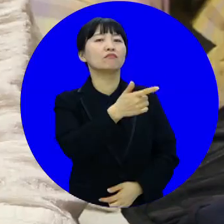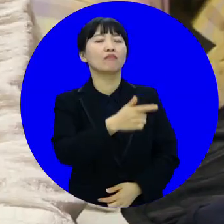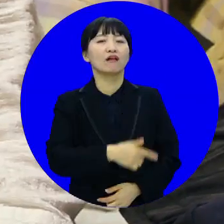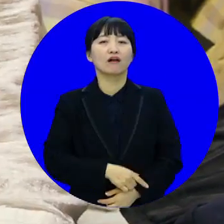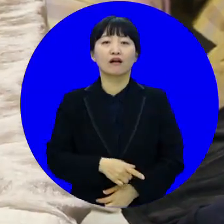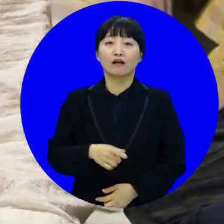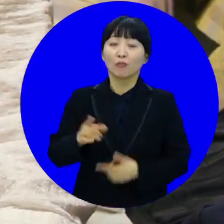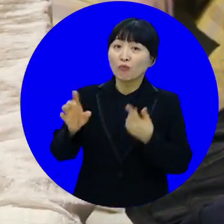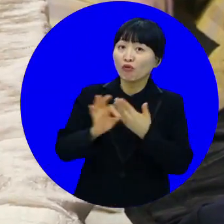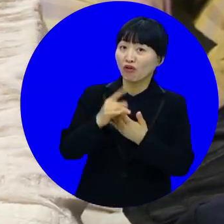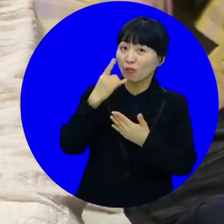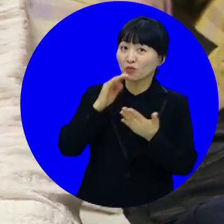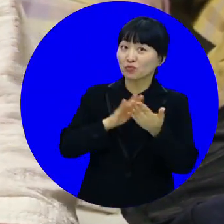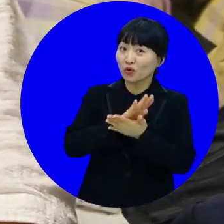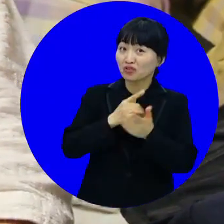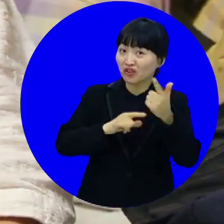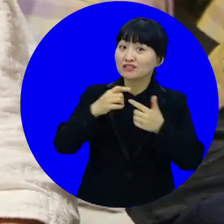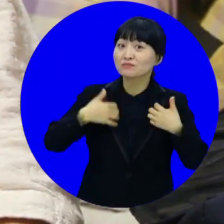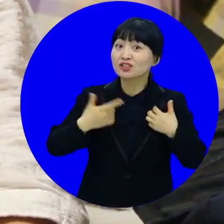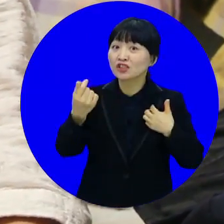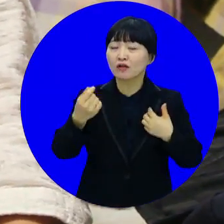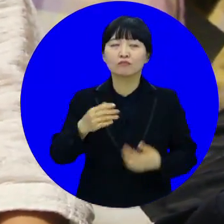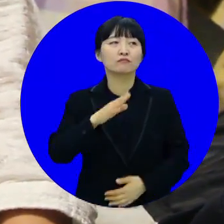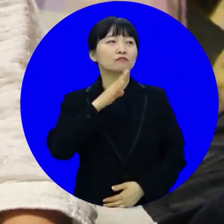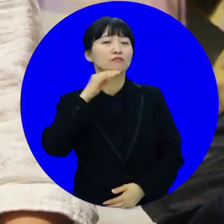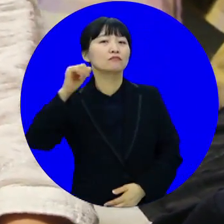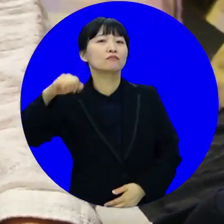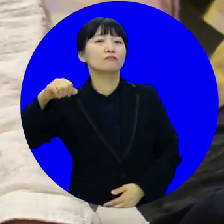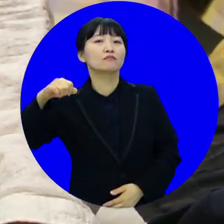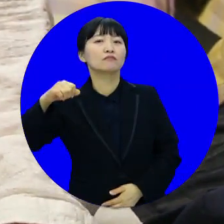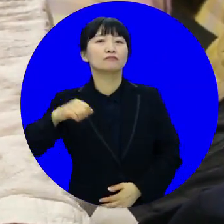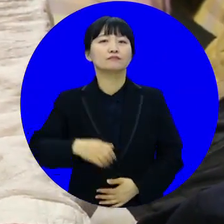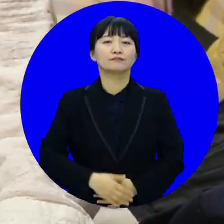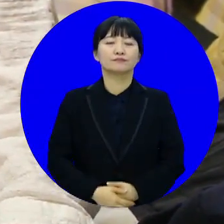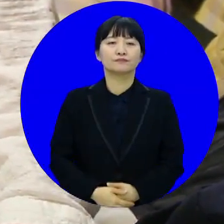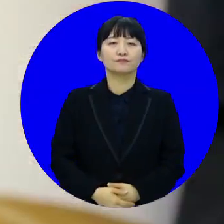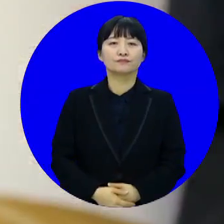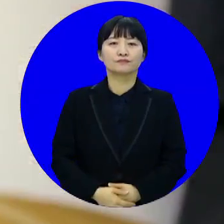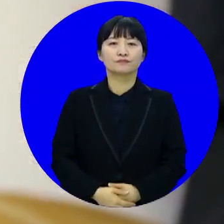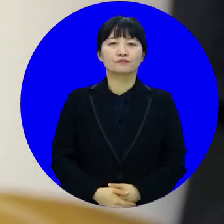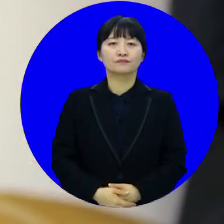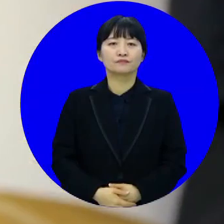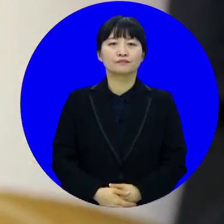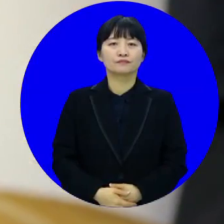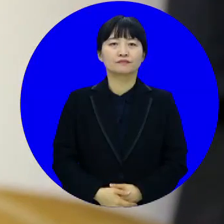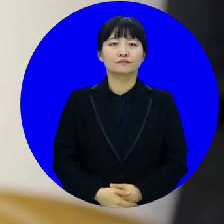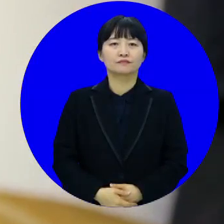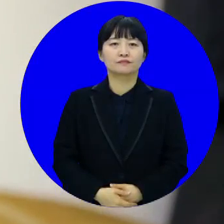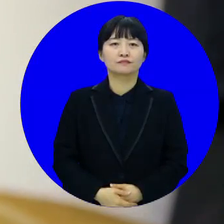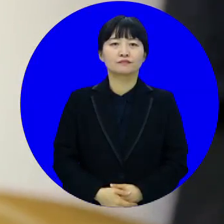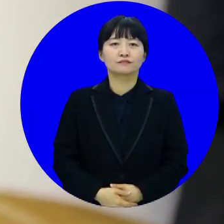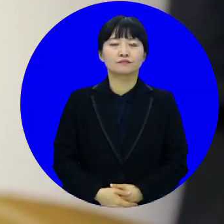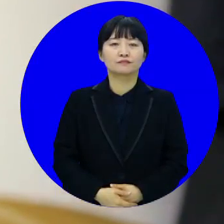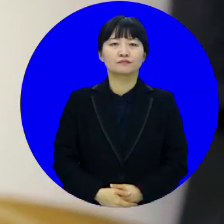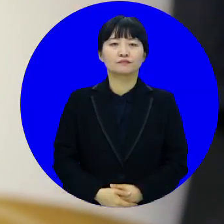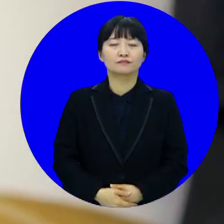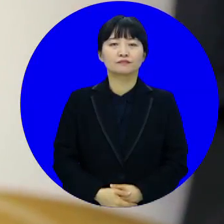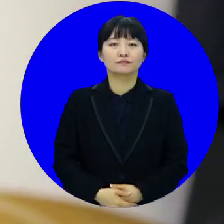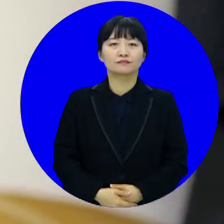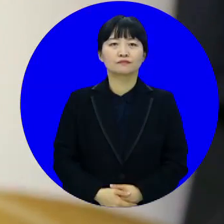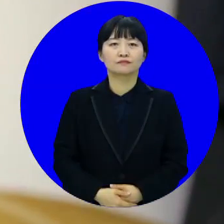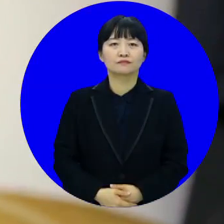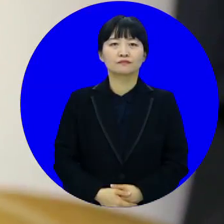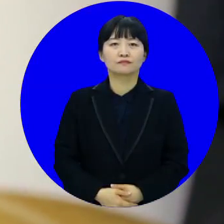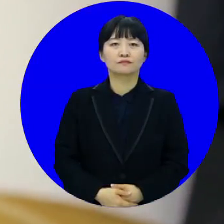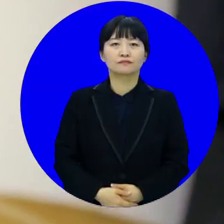응. 그래서 아빠가 엄마 얘기 안 해? 응. 그래? 그리고